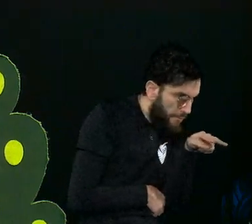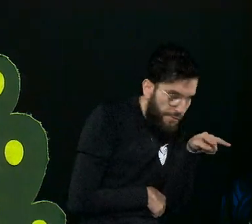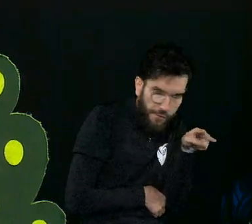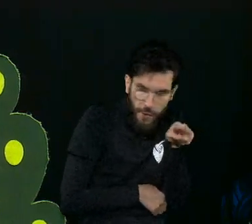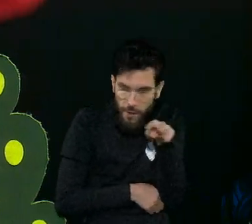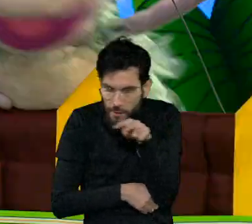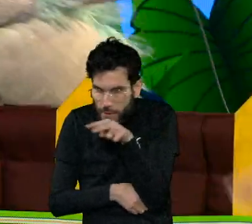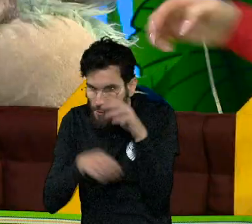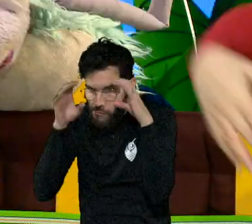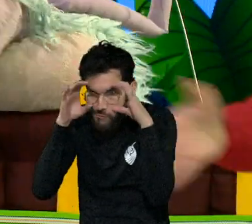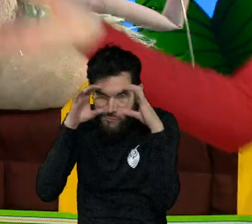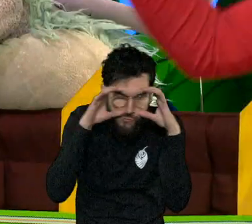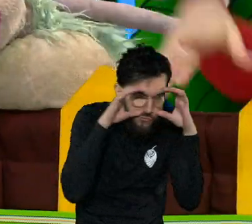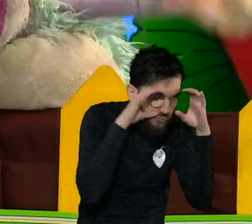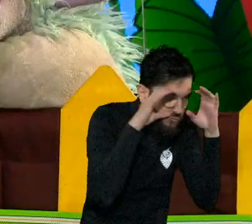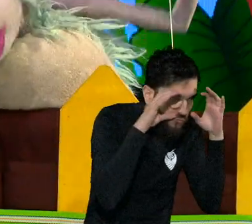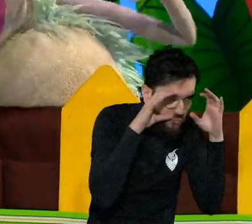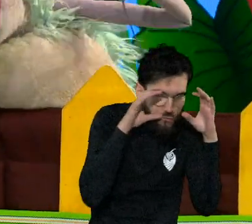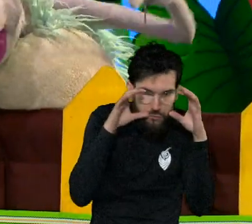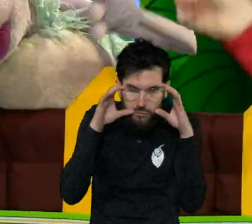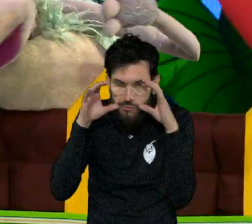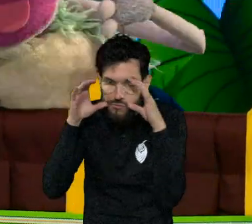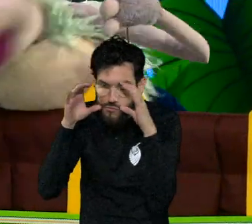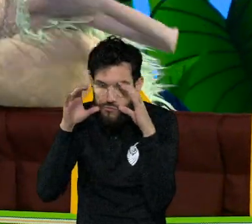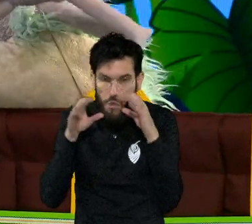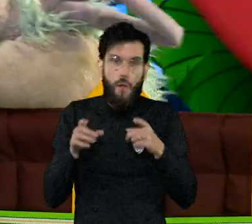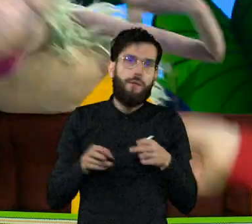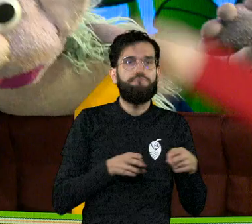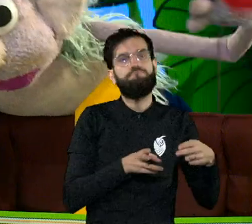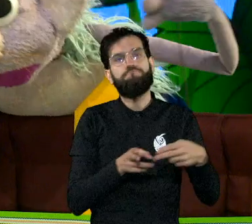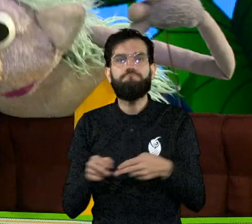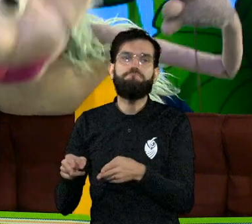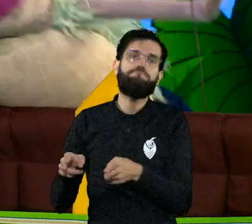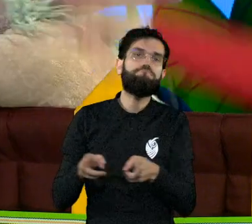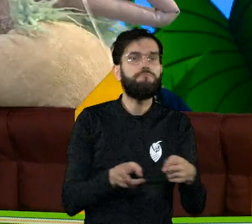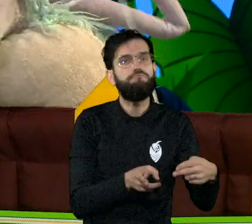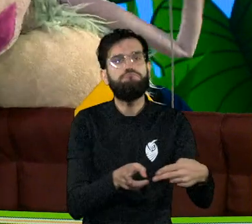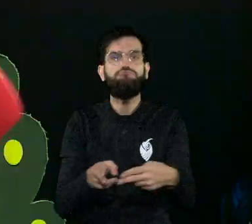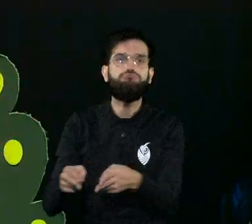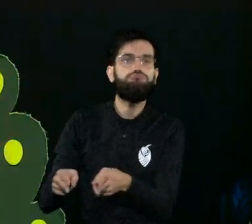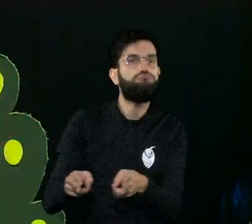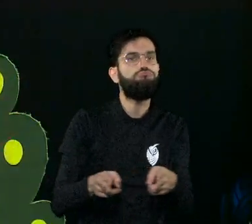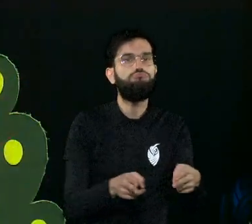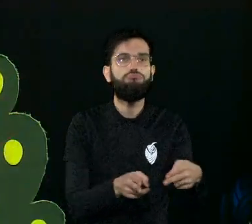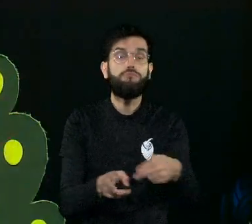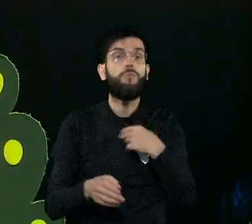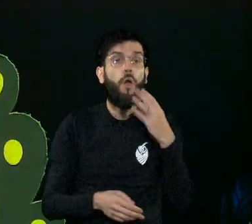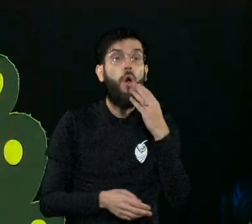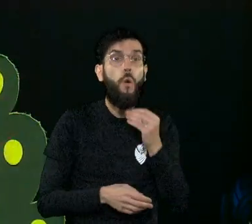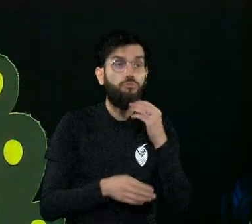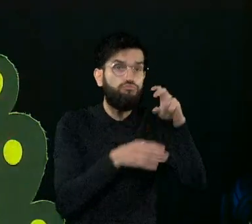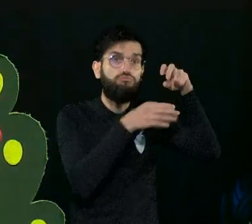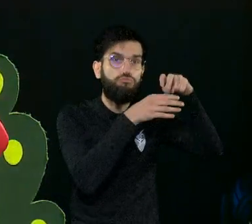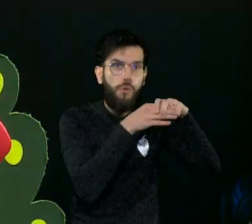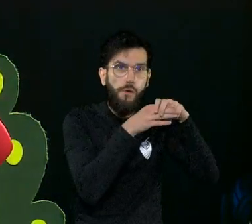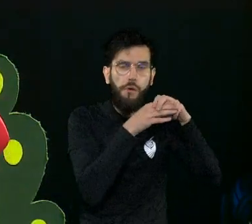svet díva. Pod stromom je cestička, tam nuda nebýva. Opička vždy